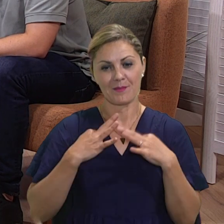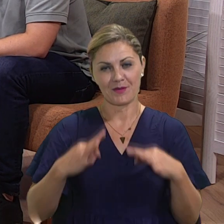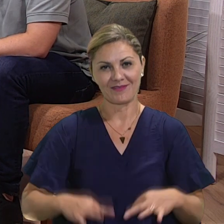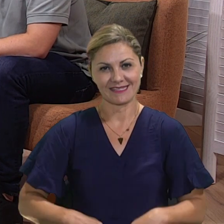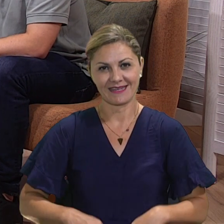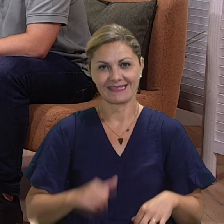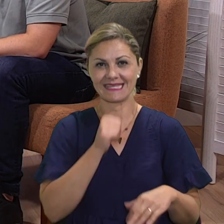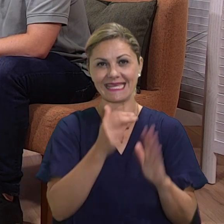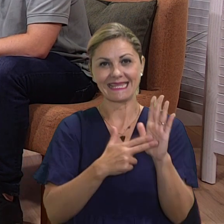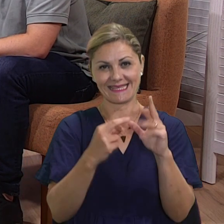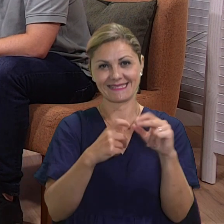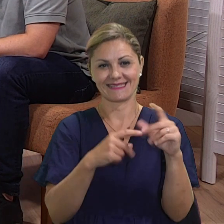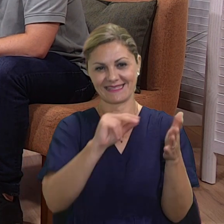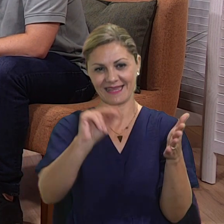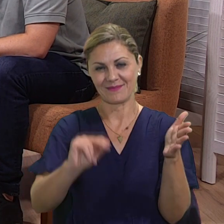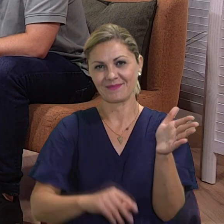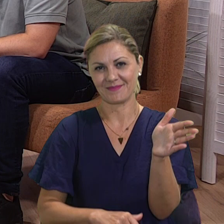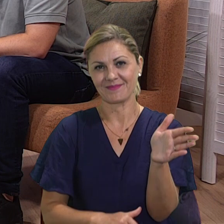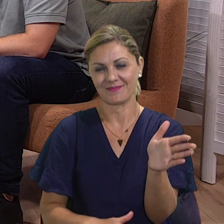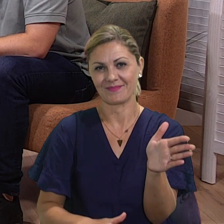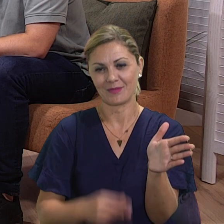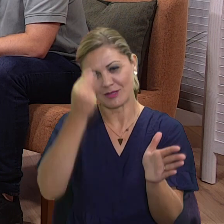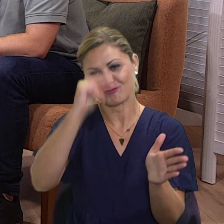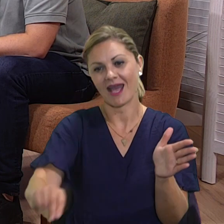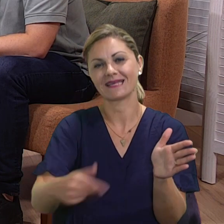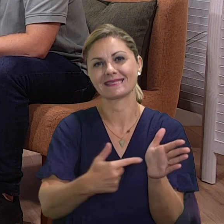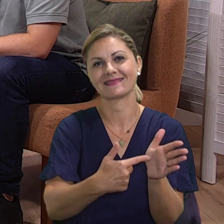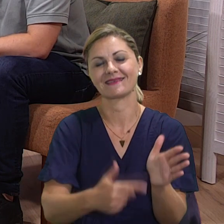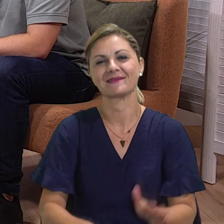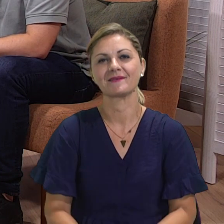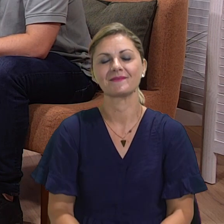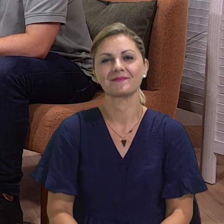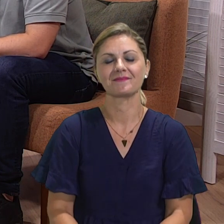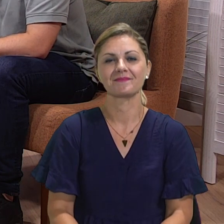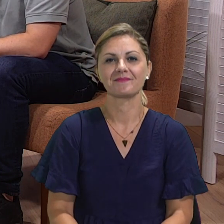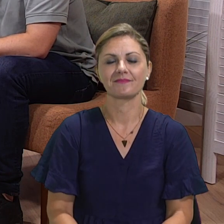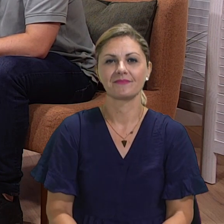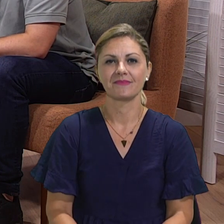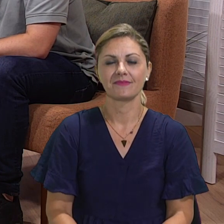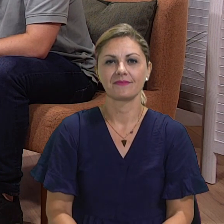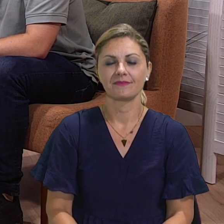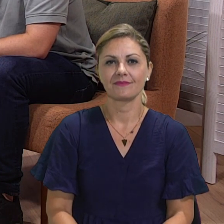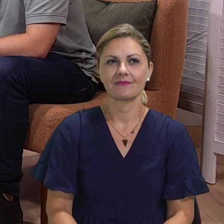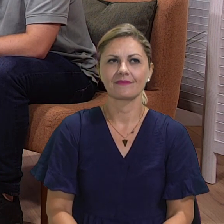malo što je to. Profesorica Ines meni reče da sam začinjavac, a to je, To je titula časti. Da, da.